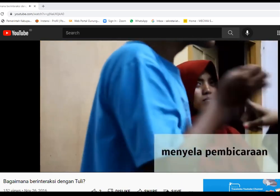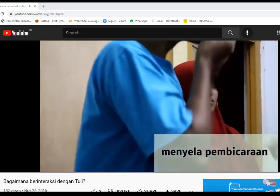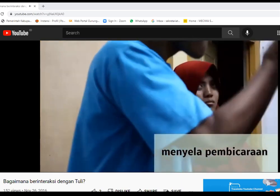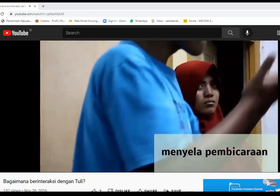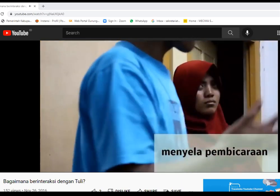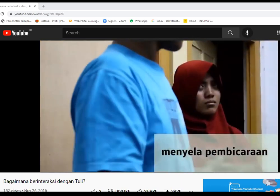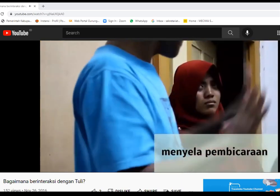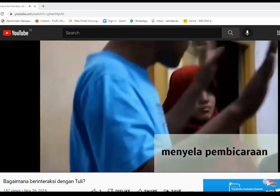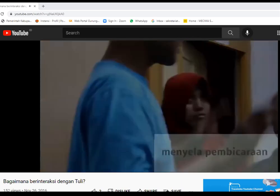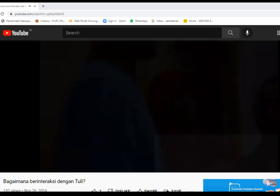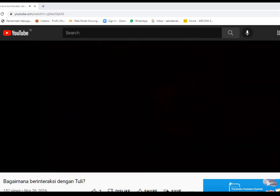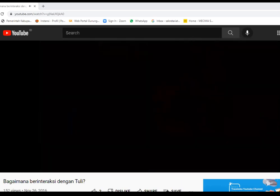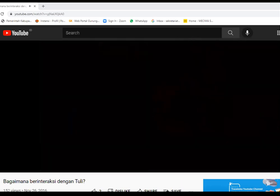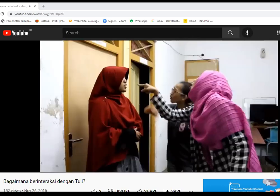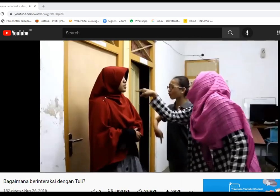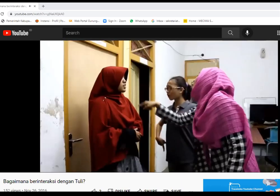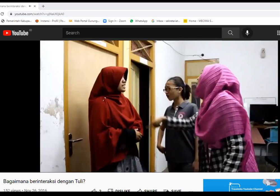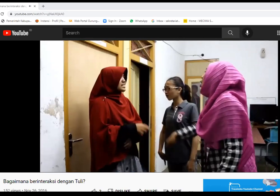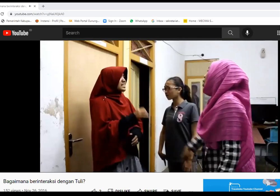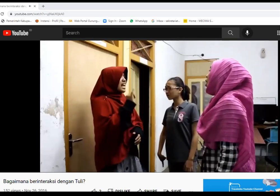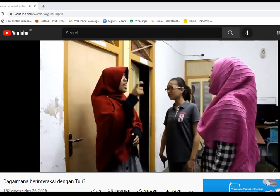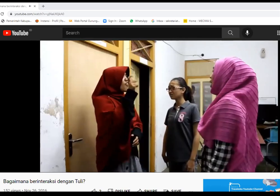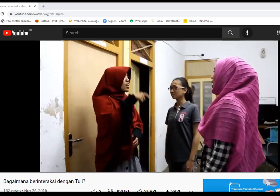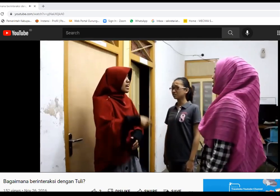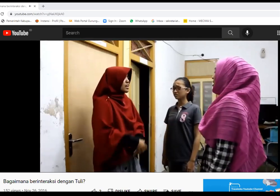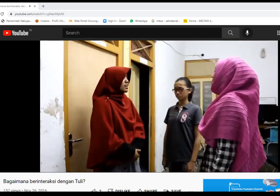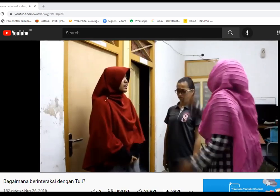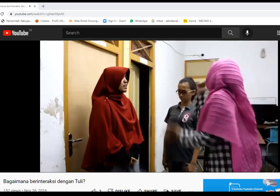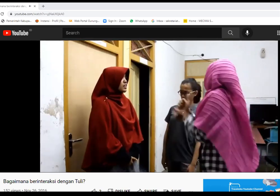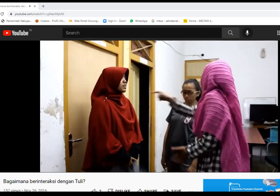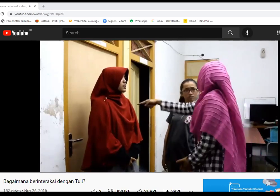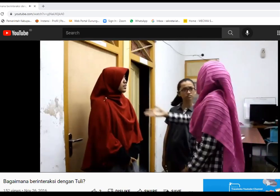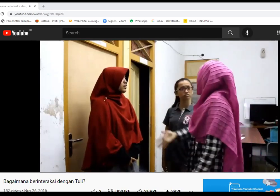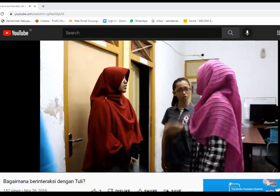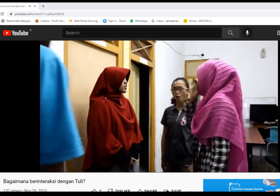hai hai hai oh no